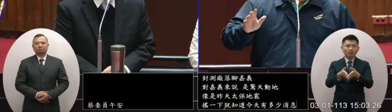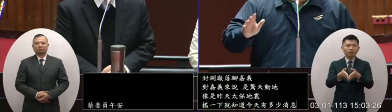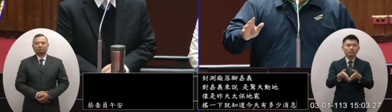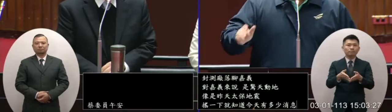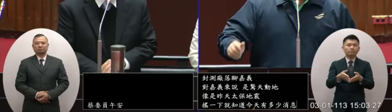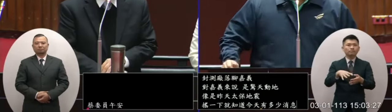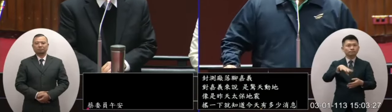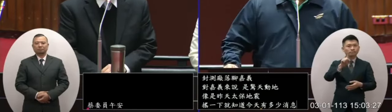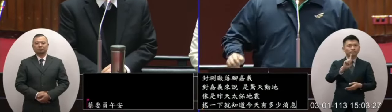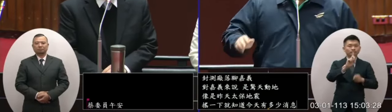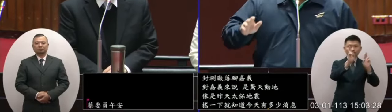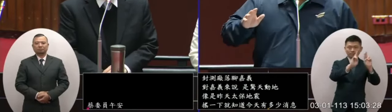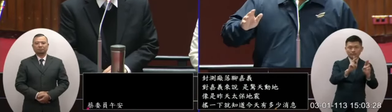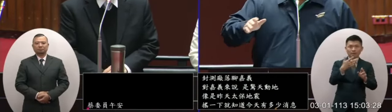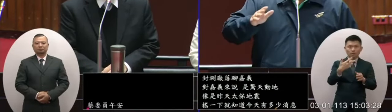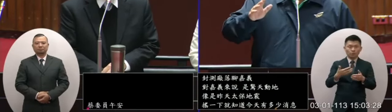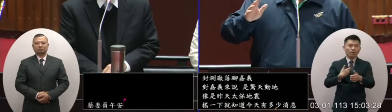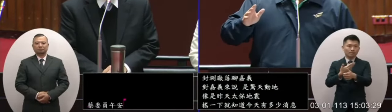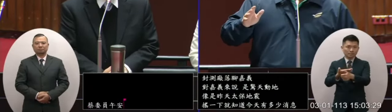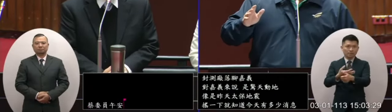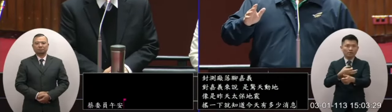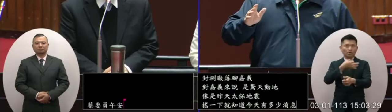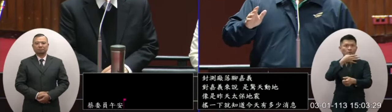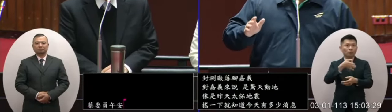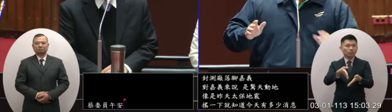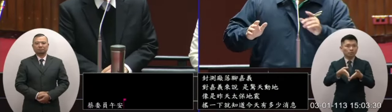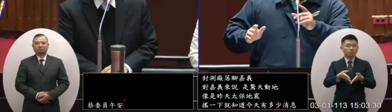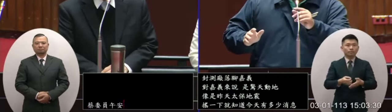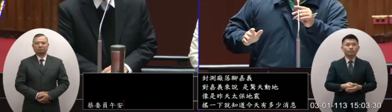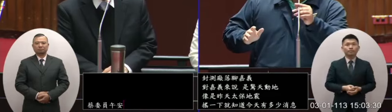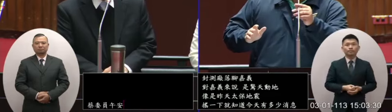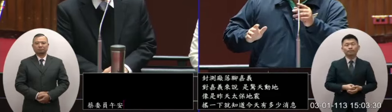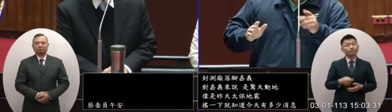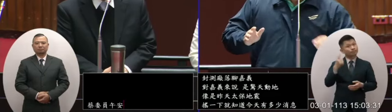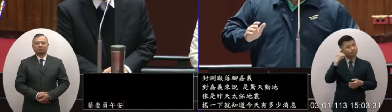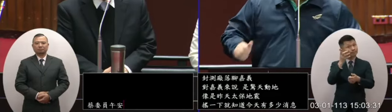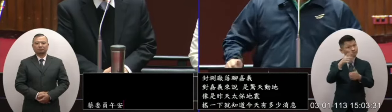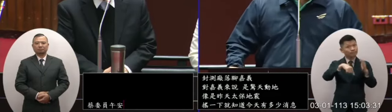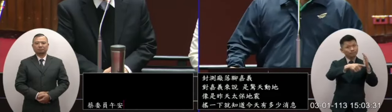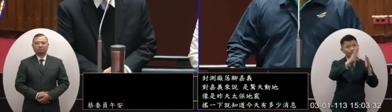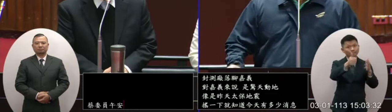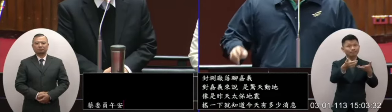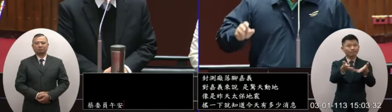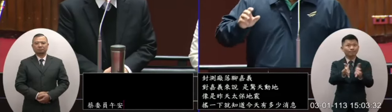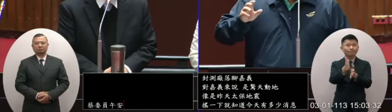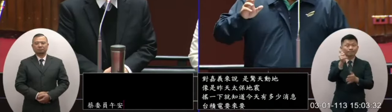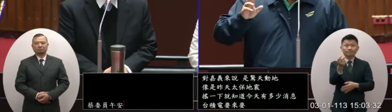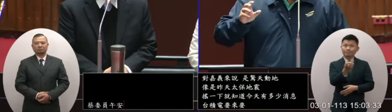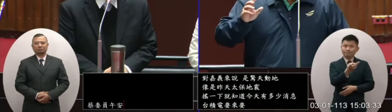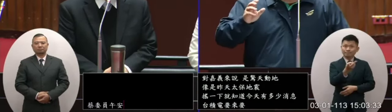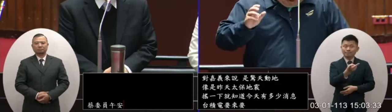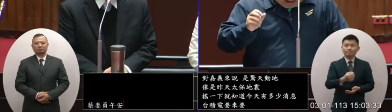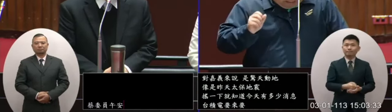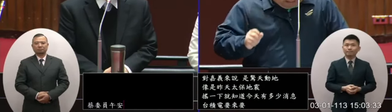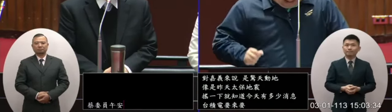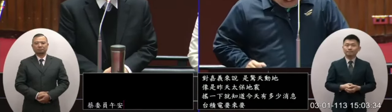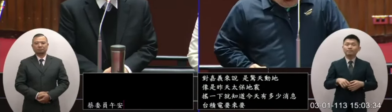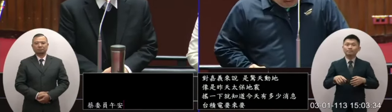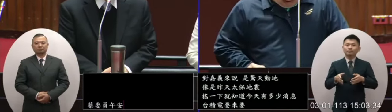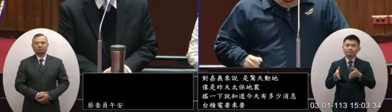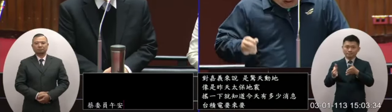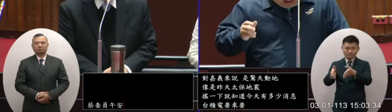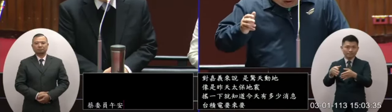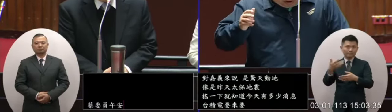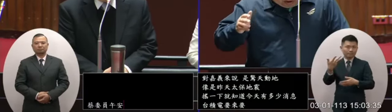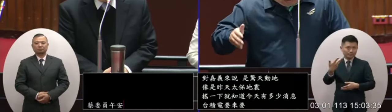要供应无余那所以我想要在这里请教院长以及部长的，就是说我们先就水的部分来